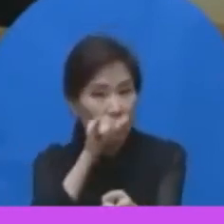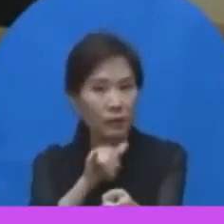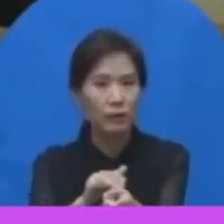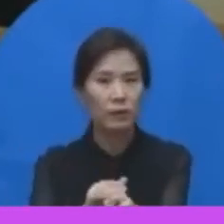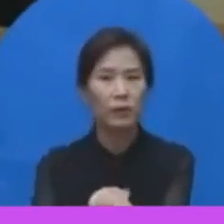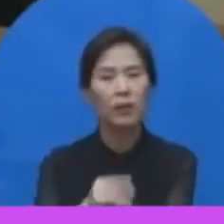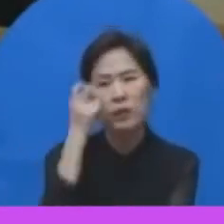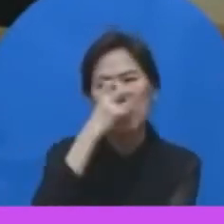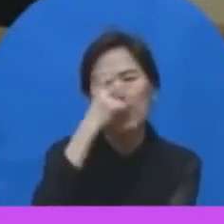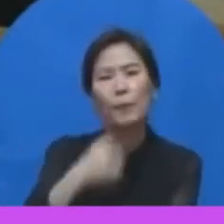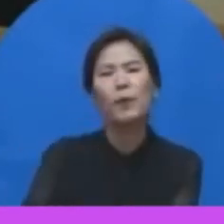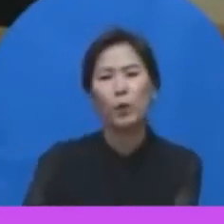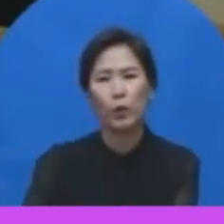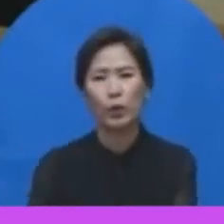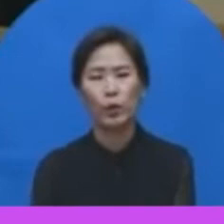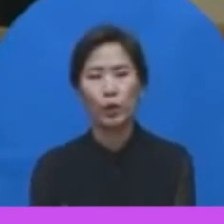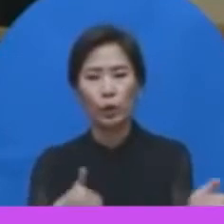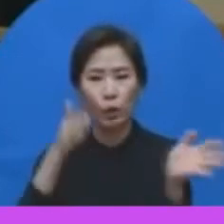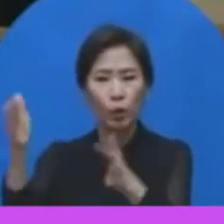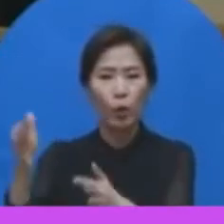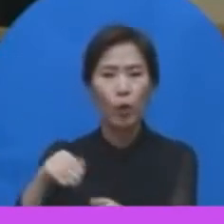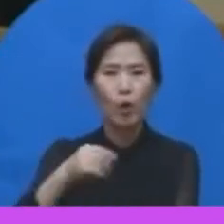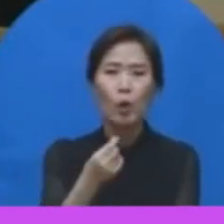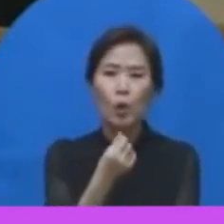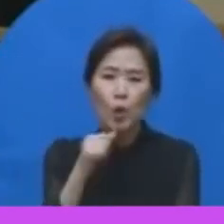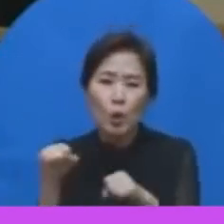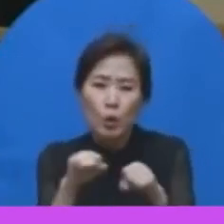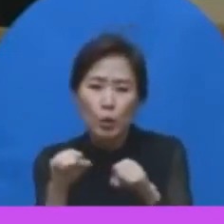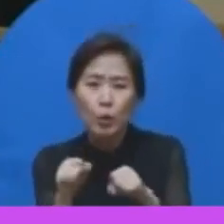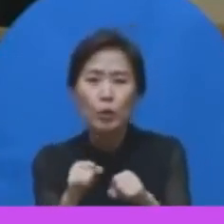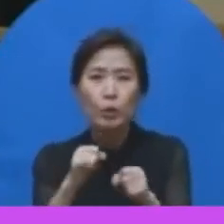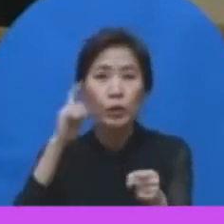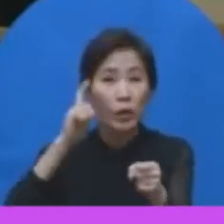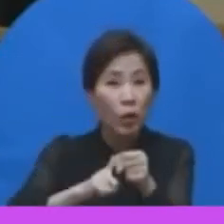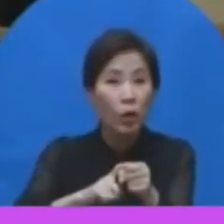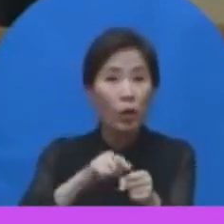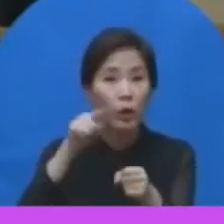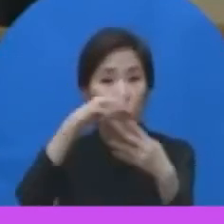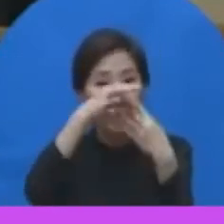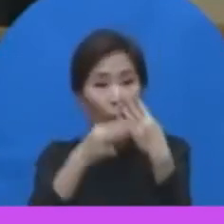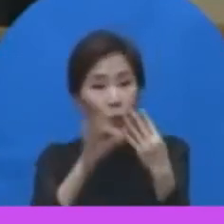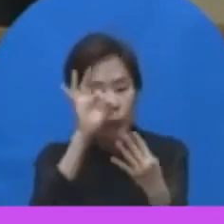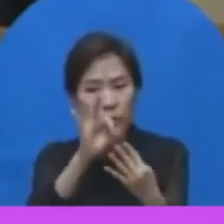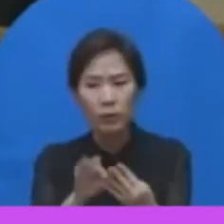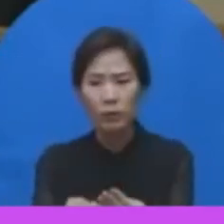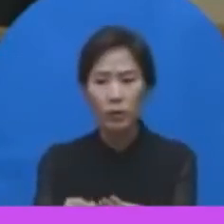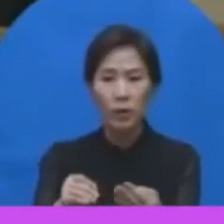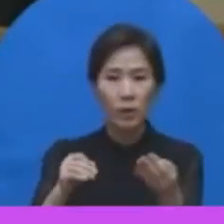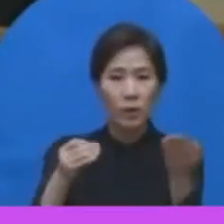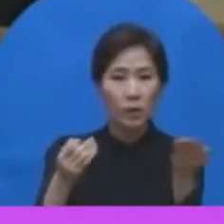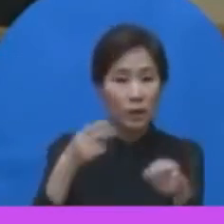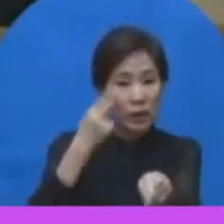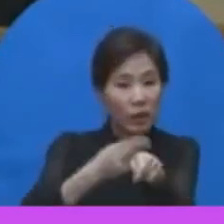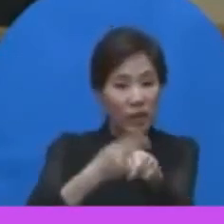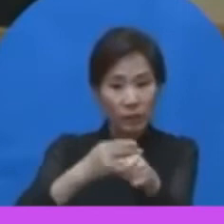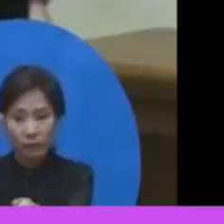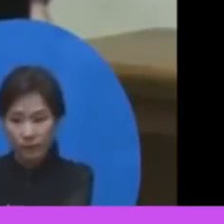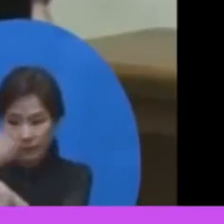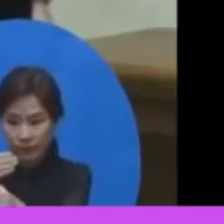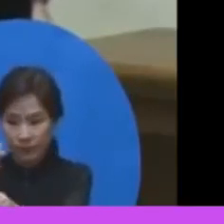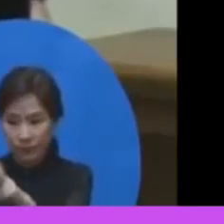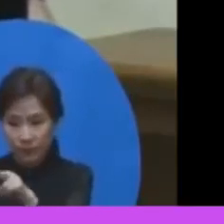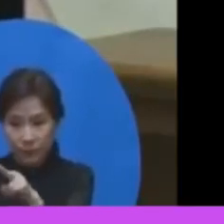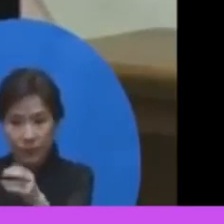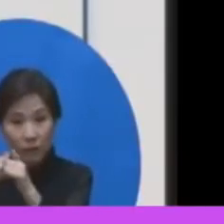수 있겠습니다. 그리고 소극적 요건은 아까도 말씀드린 근로자가 아닌 자 관련해서 노조로 보니